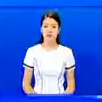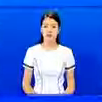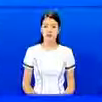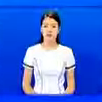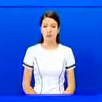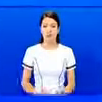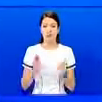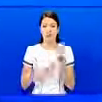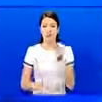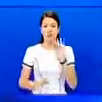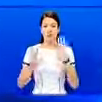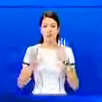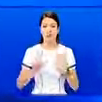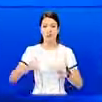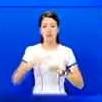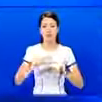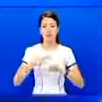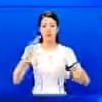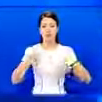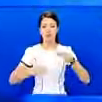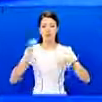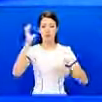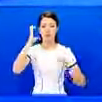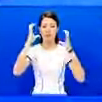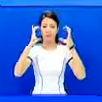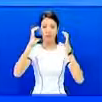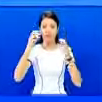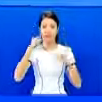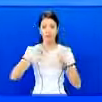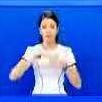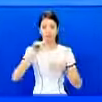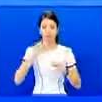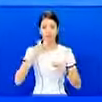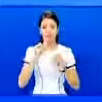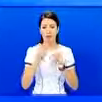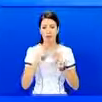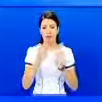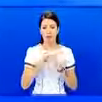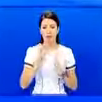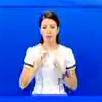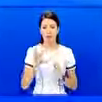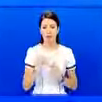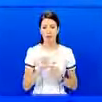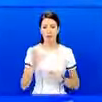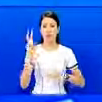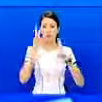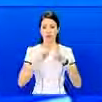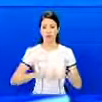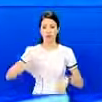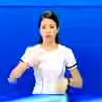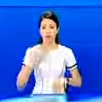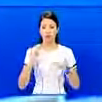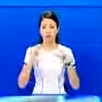Соңғы 8 айда облысымызда сот сараптамалары институтының сарапшыларымен 16500 сараптама жүргізіліп, сот органдарының әділ шешім